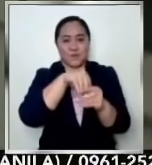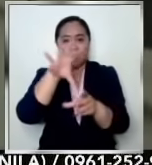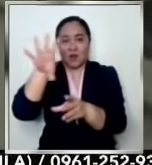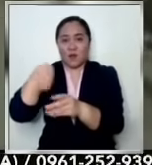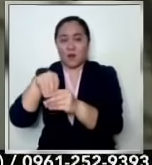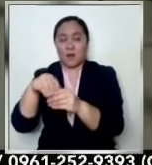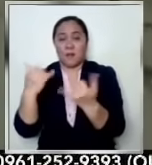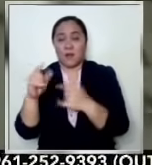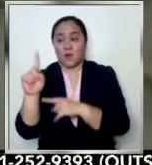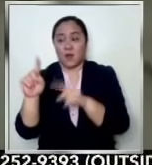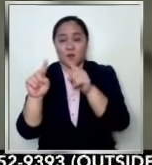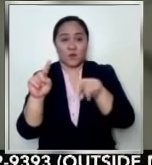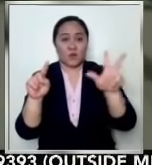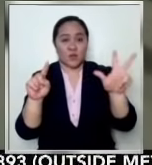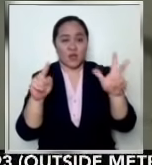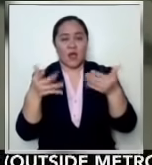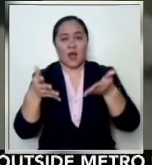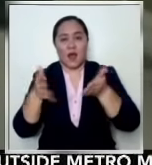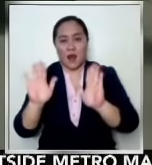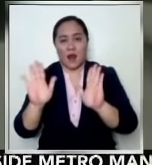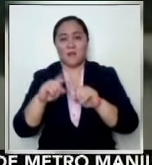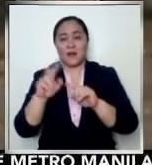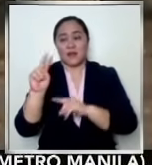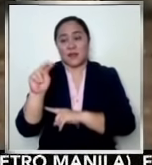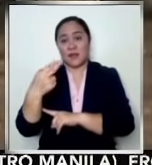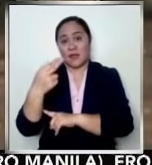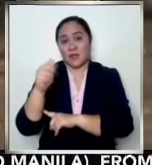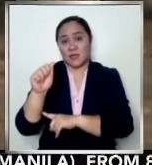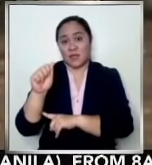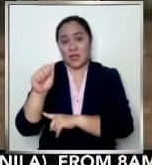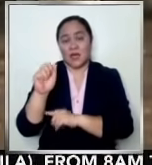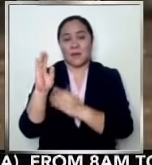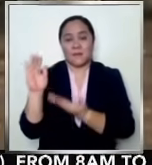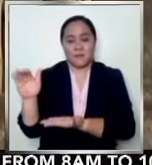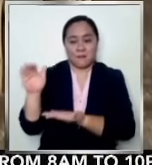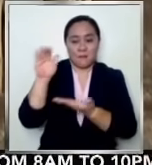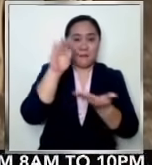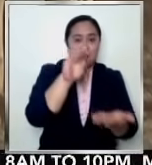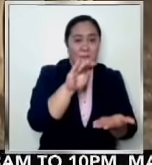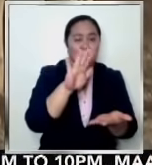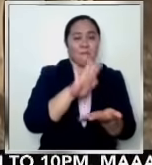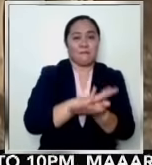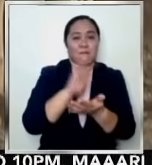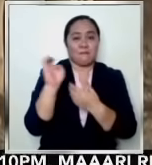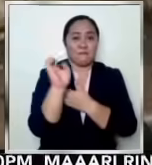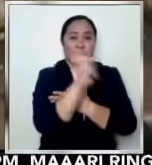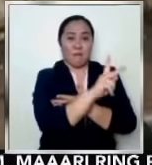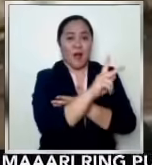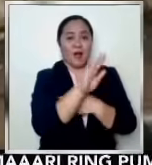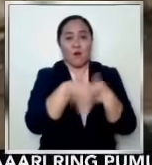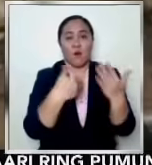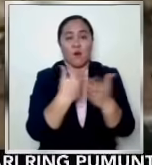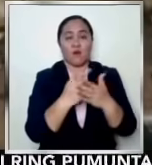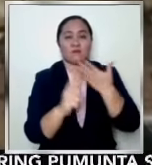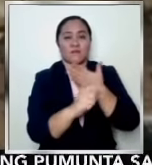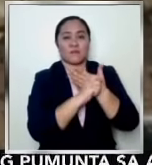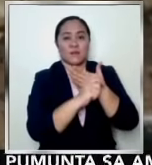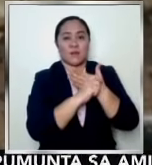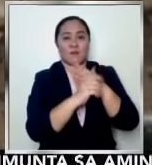Sabi ng National Housing Authority na i-turn over na nila ang lahat ng 4,600 temporary shelters sa LGU. Meron